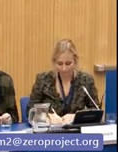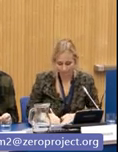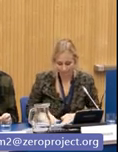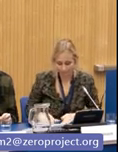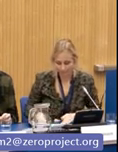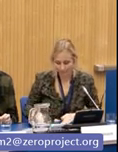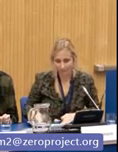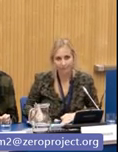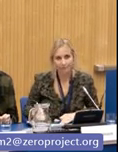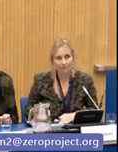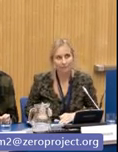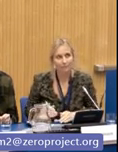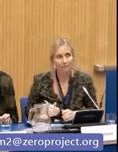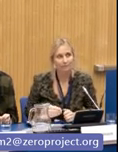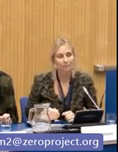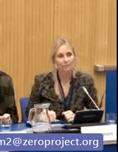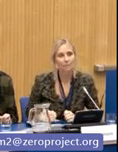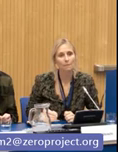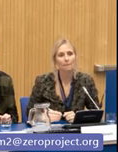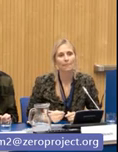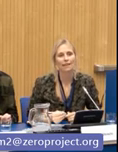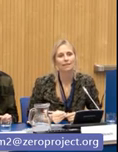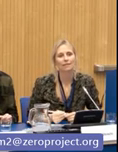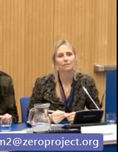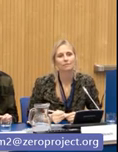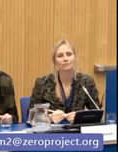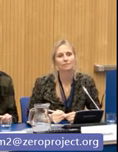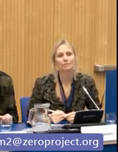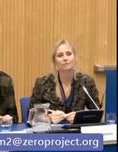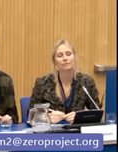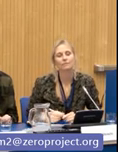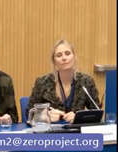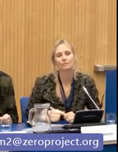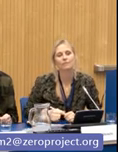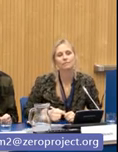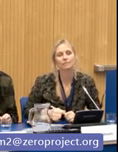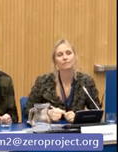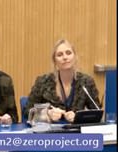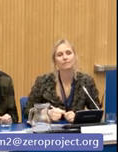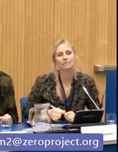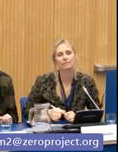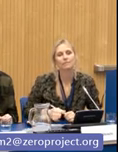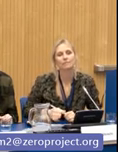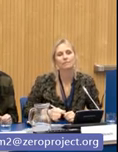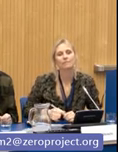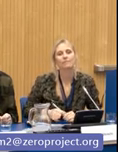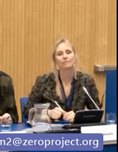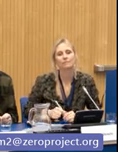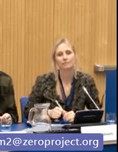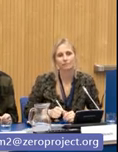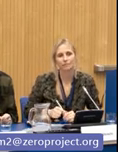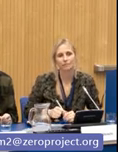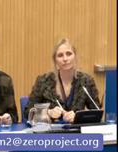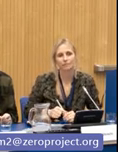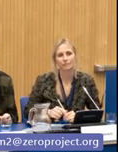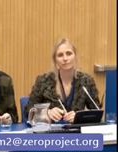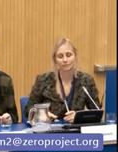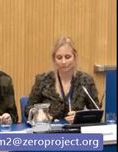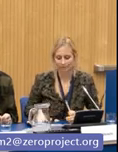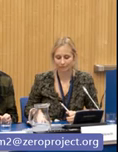gemeinsam Lehrveranstaltungen machen, sind das ausgewählte Lehrveranstaltungen, für die man sich